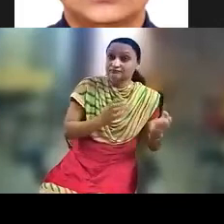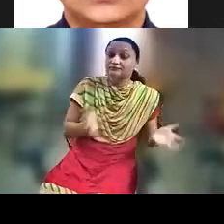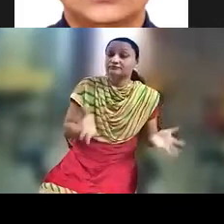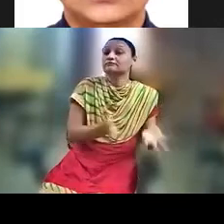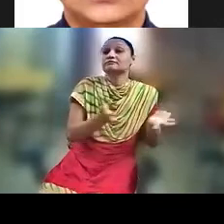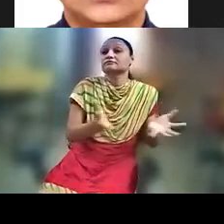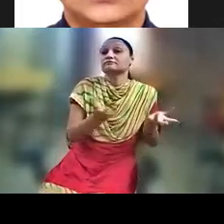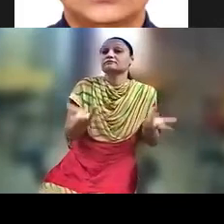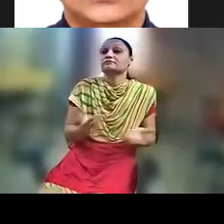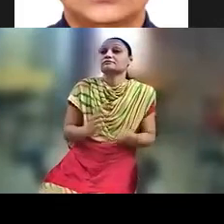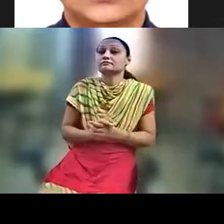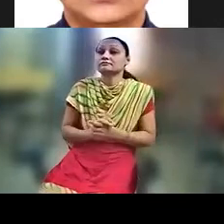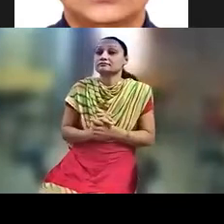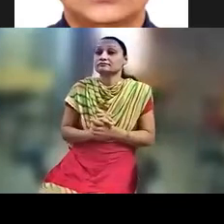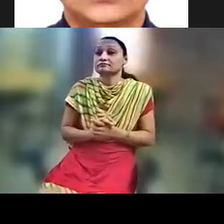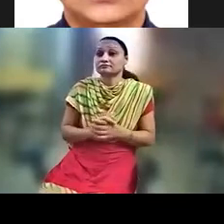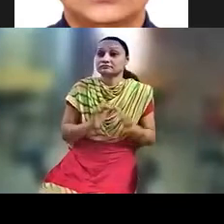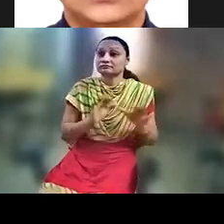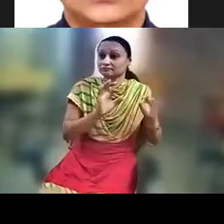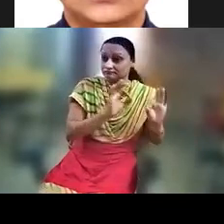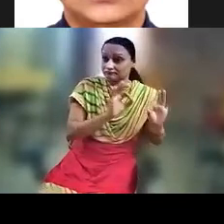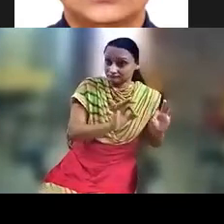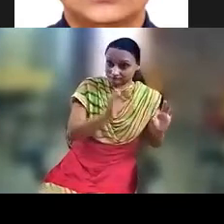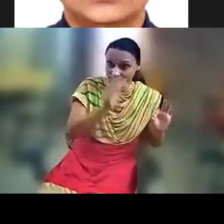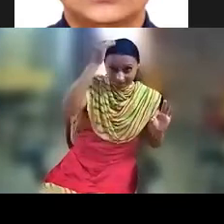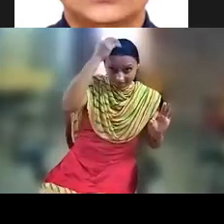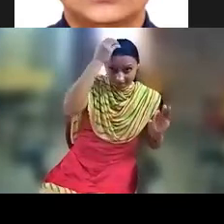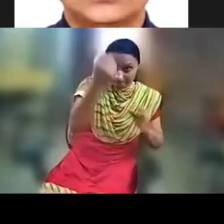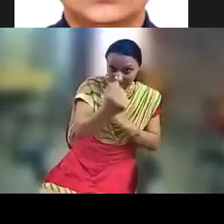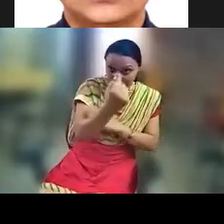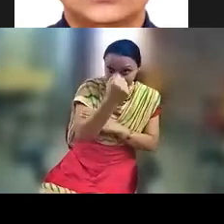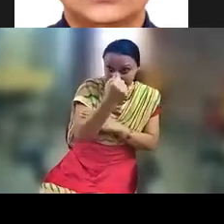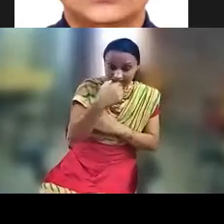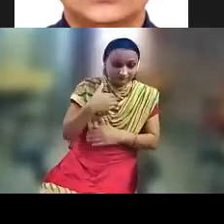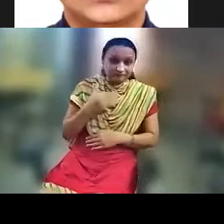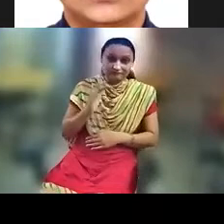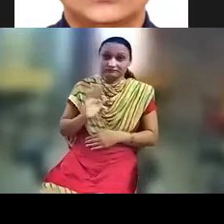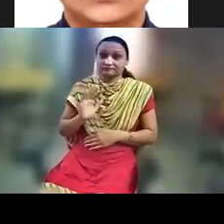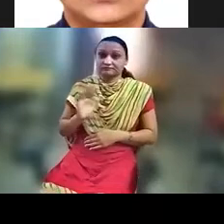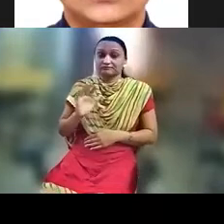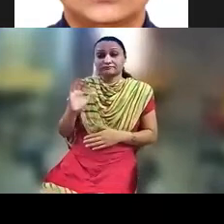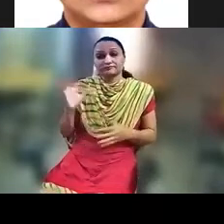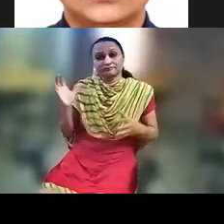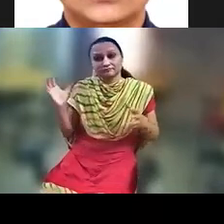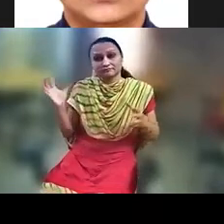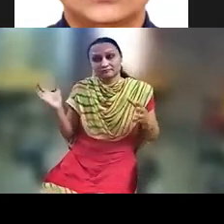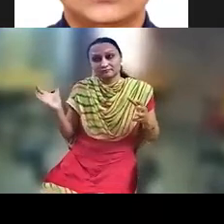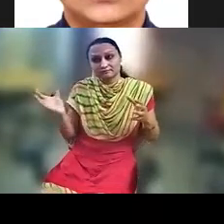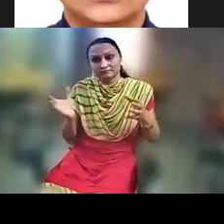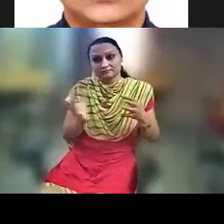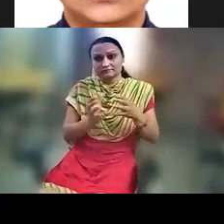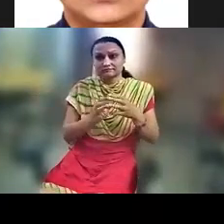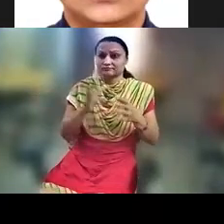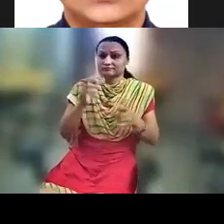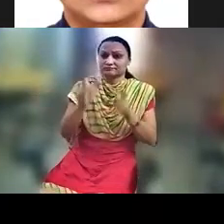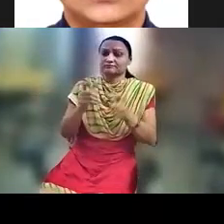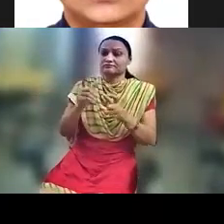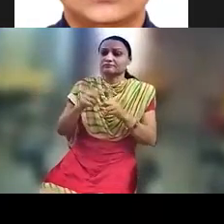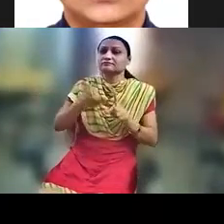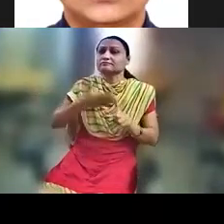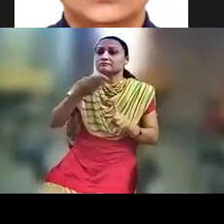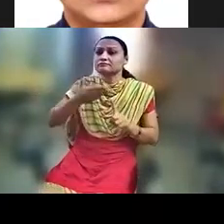फिर क्योंकि वेलबींग बच्चों की सिर्फ हम अपने लेवल पे नहीं कर सकते, आप सब लोग ट्रेन हो रहे हैं टू बी स्पेशल